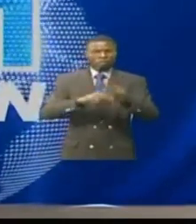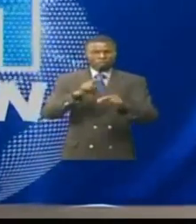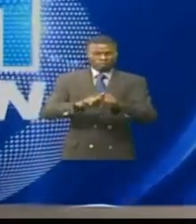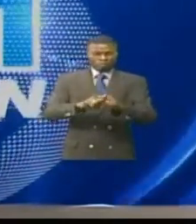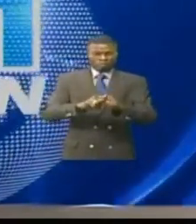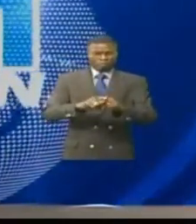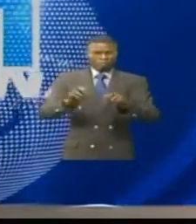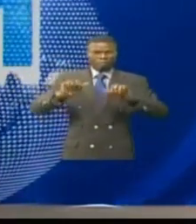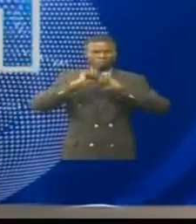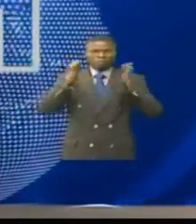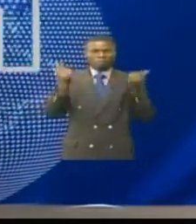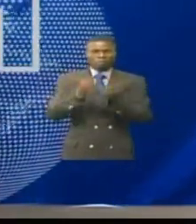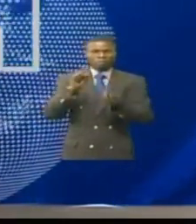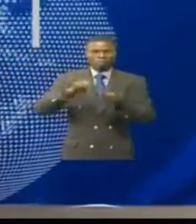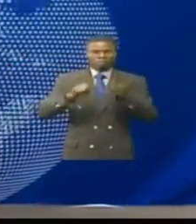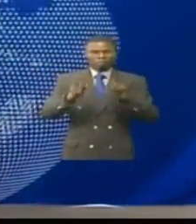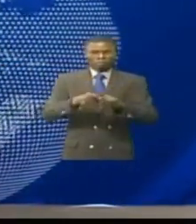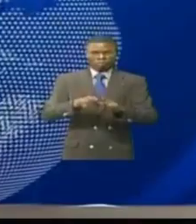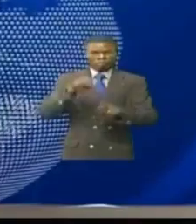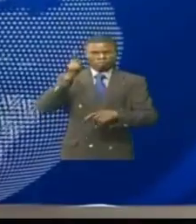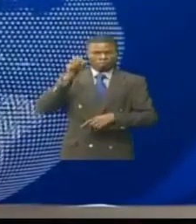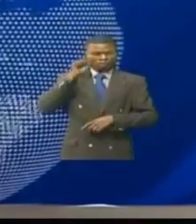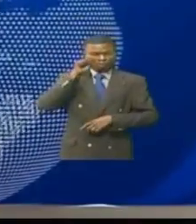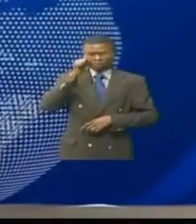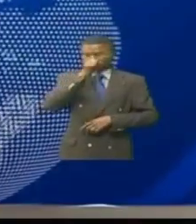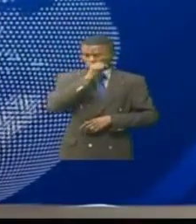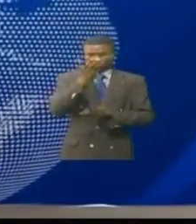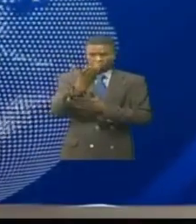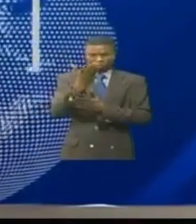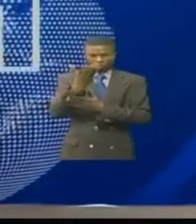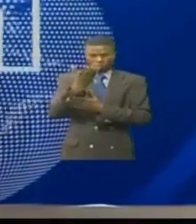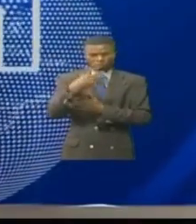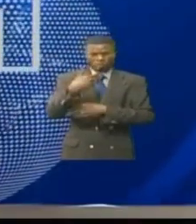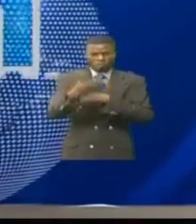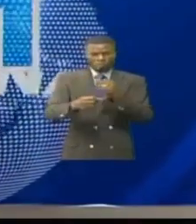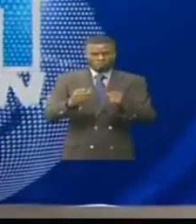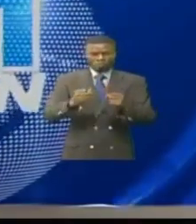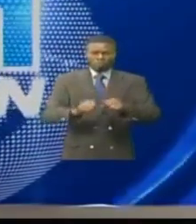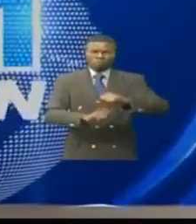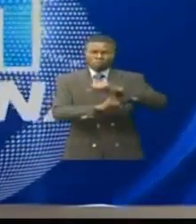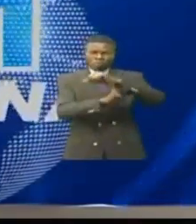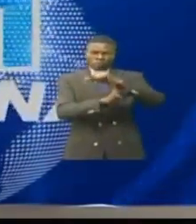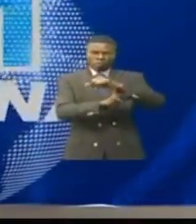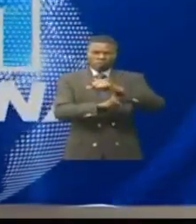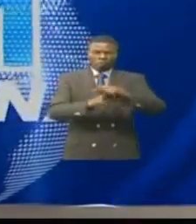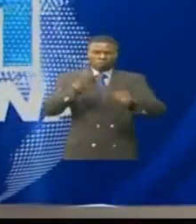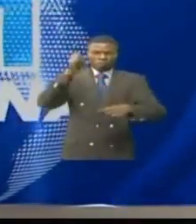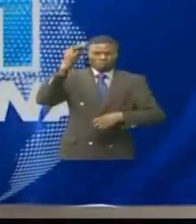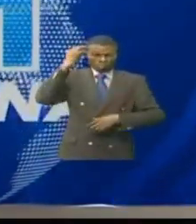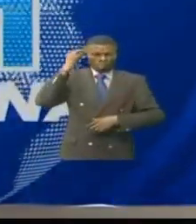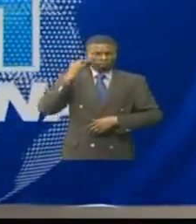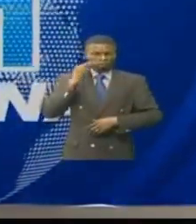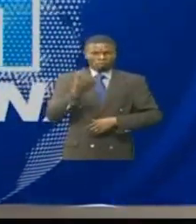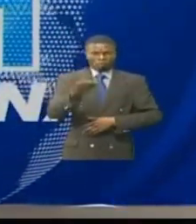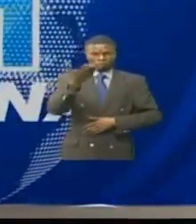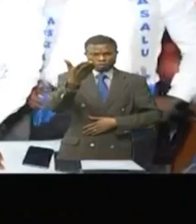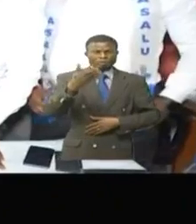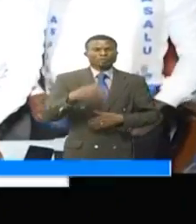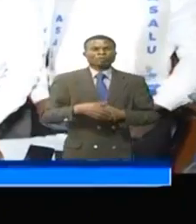Ainsi, l'association des amis de Samalou Kondé en appelle à la mobilisation pour soutenir le chef du gouvernement.